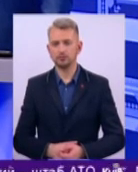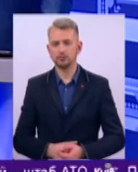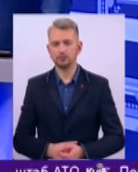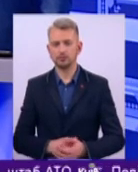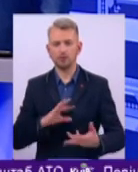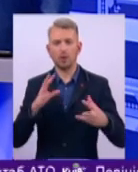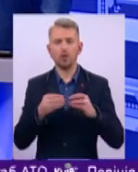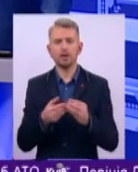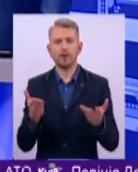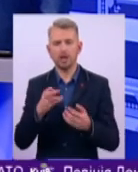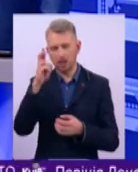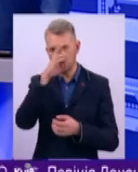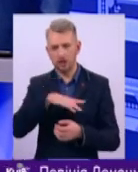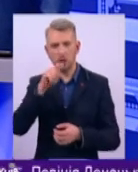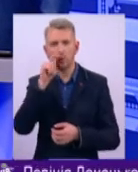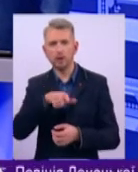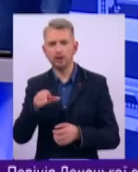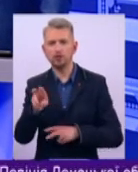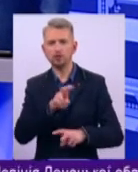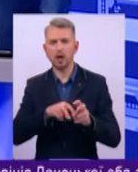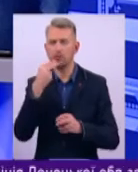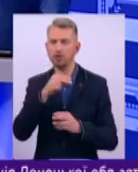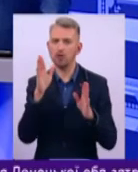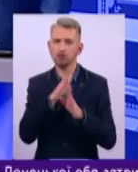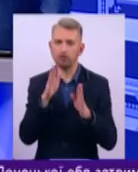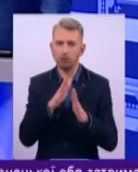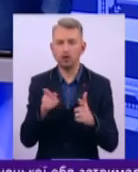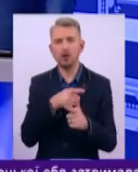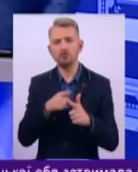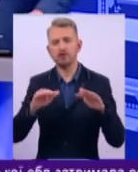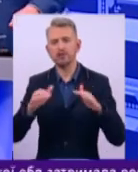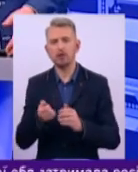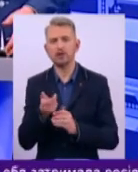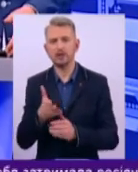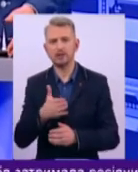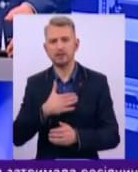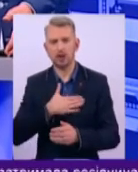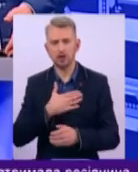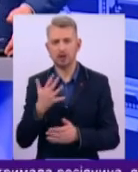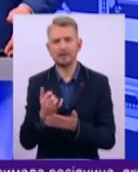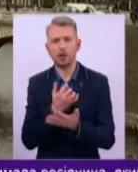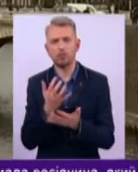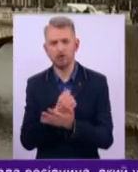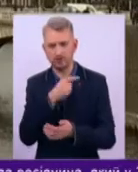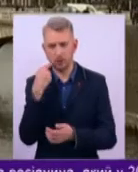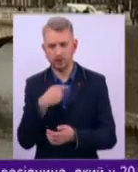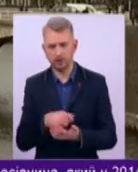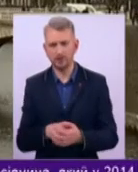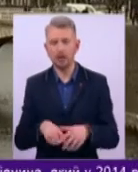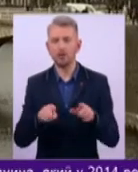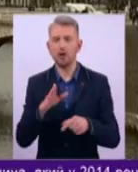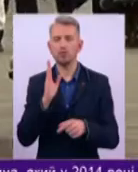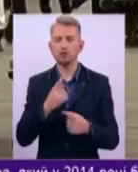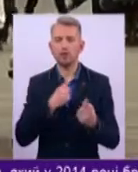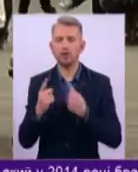Отже, в яких країнах українці шукають кращої долі і чи зменшилася кількість наших заробітчан в Росії? Також будемо